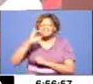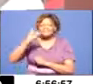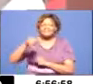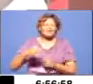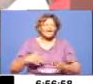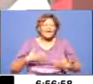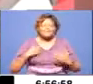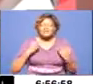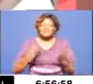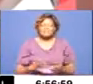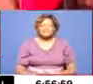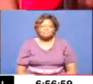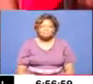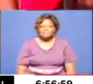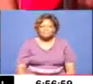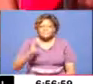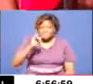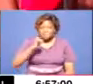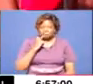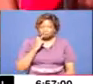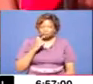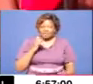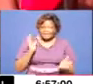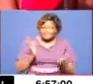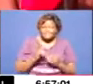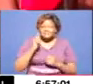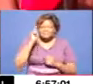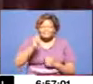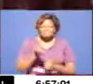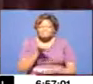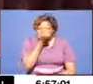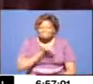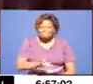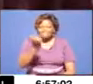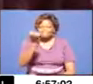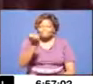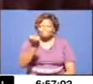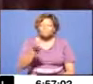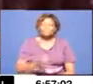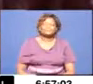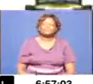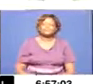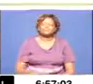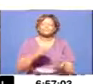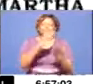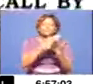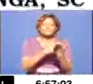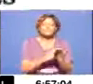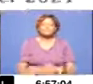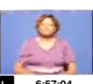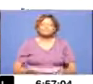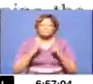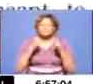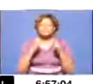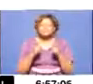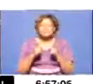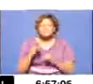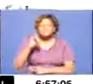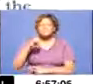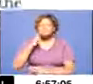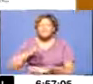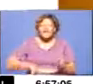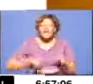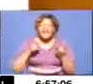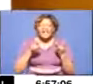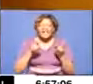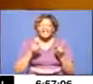Koome. Jaji mkuu amewahimiza majaji wapuuze wito huo. Kwenye taarifa kwa vyombo vya habari, Koome alisema kuwa uchochezi kama